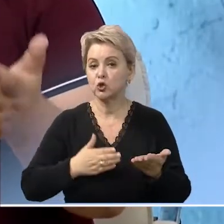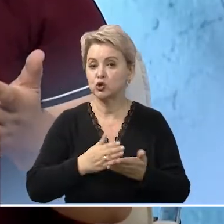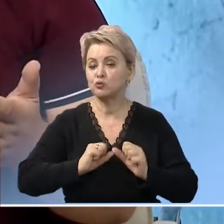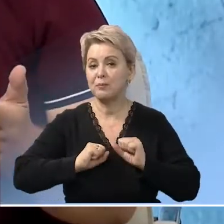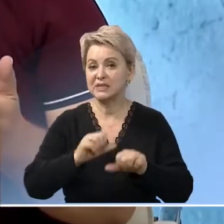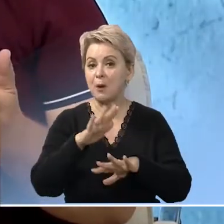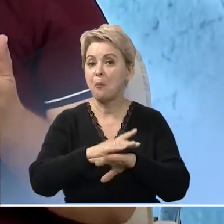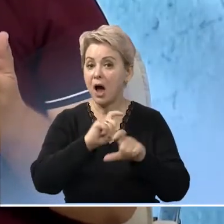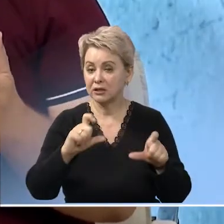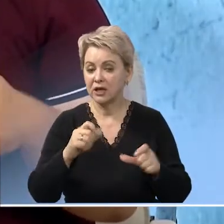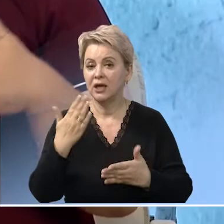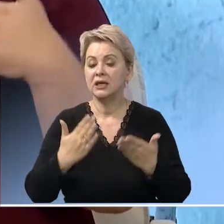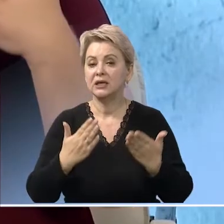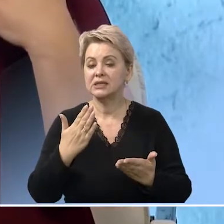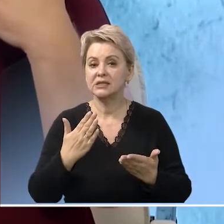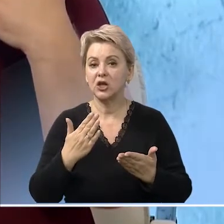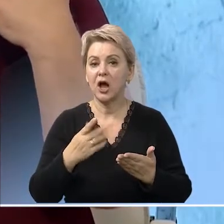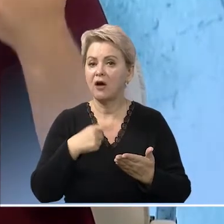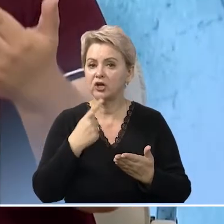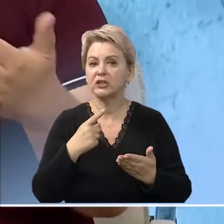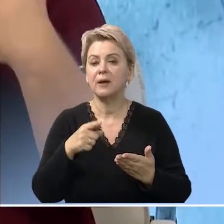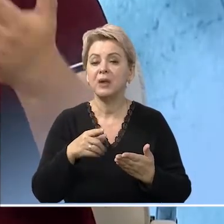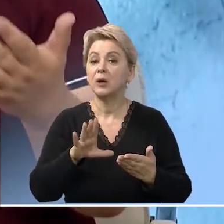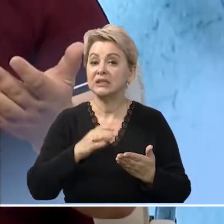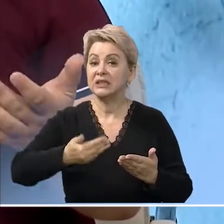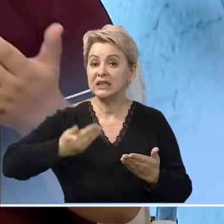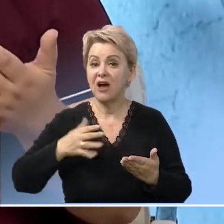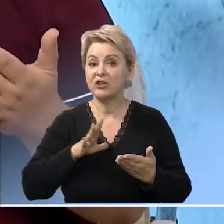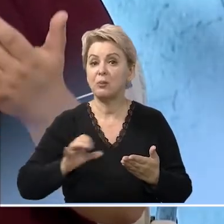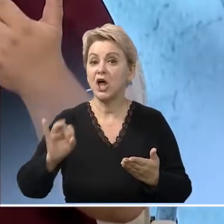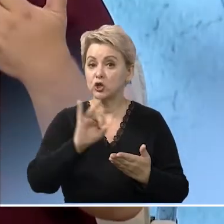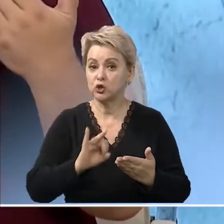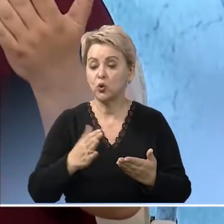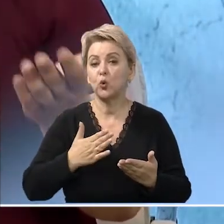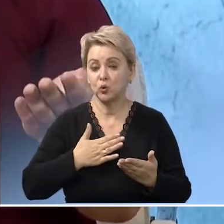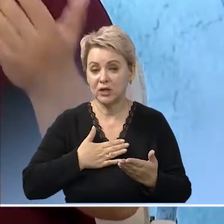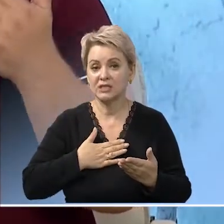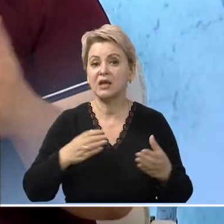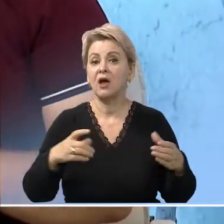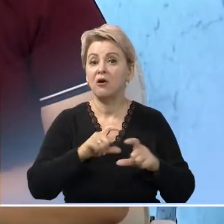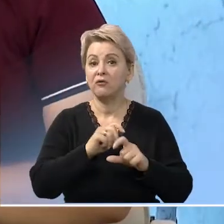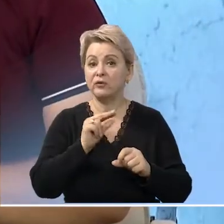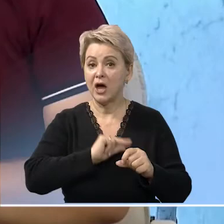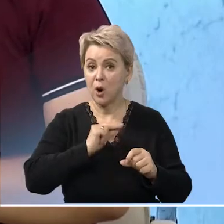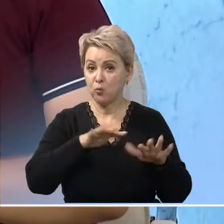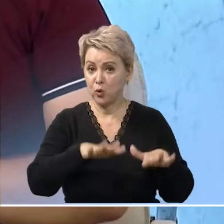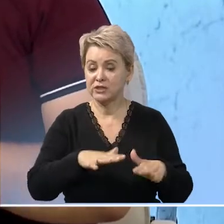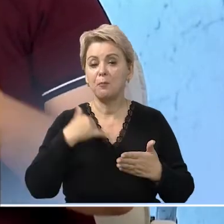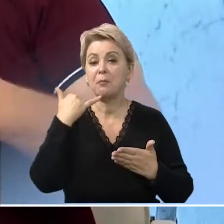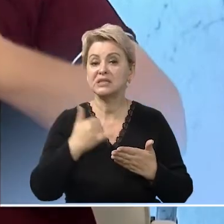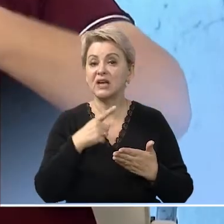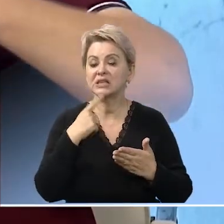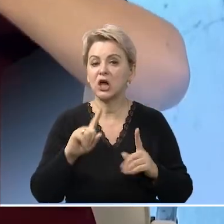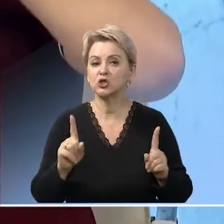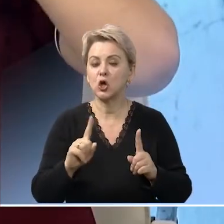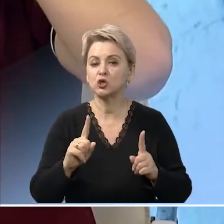говорите, служба безопасности банка, да, то есть они уверяют, вот недавно была история просто, да, у нас, да, в компании, так скажем,